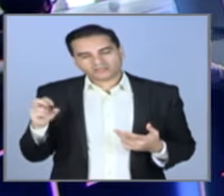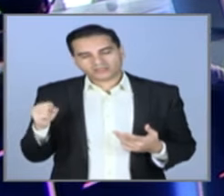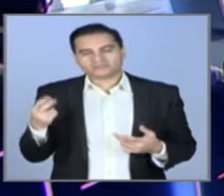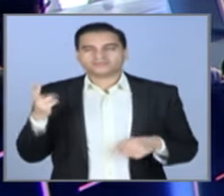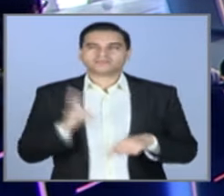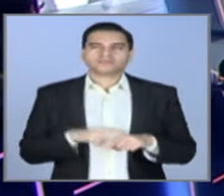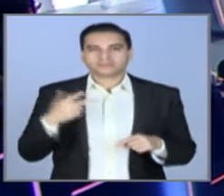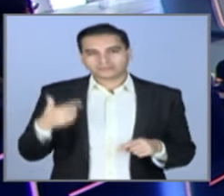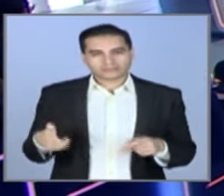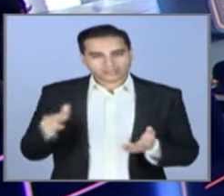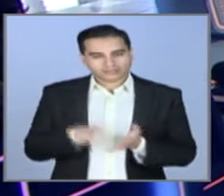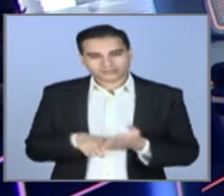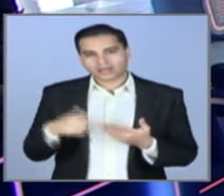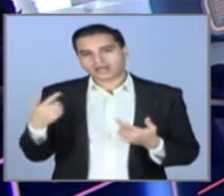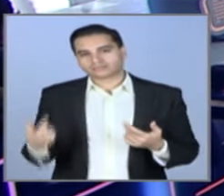25.